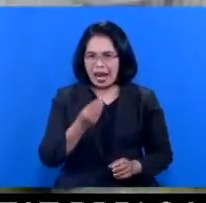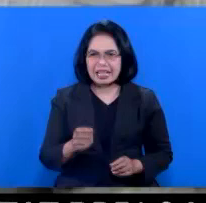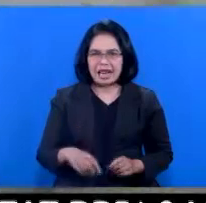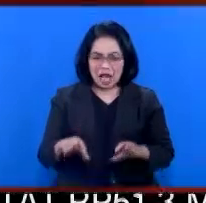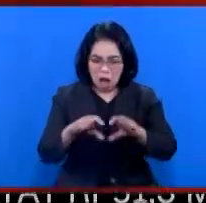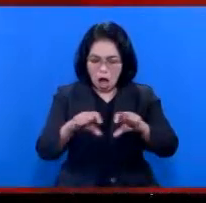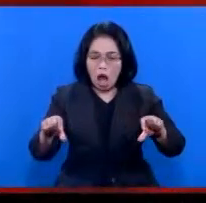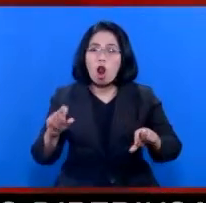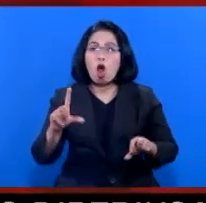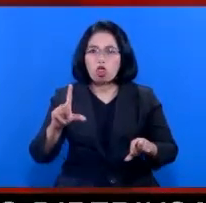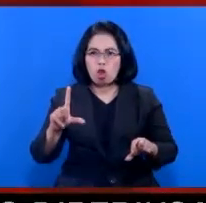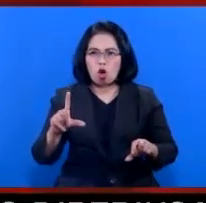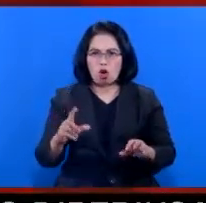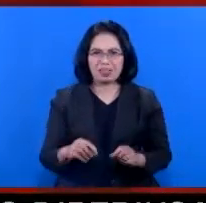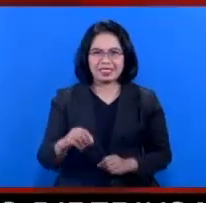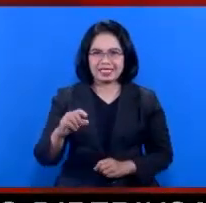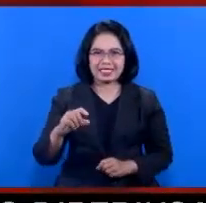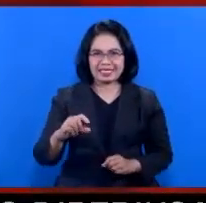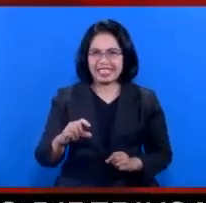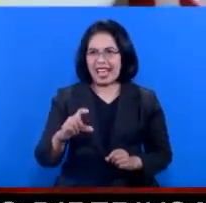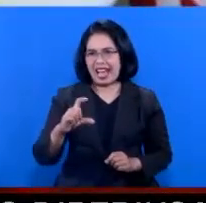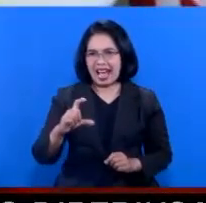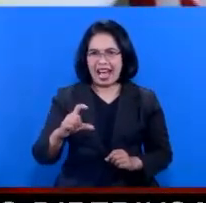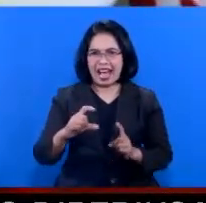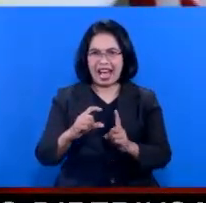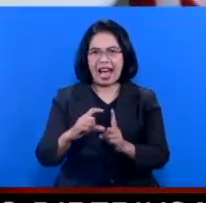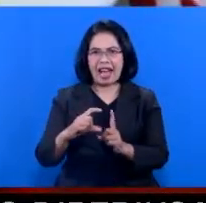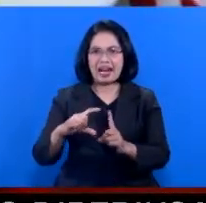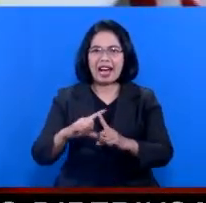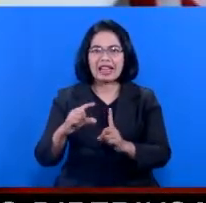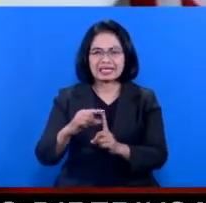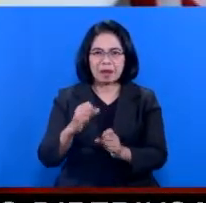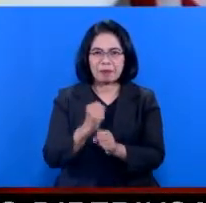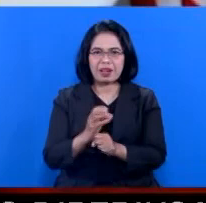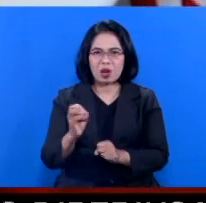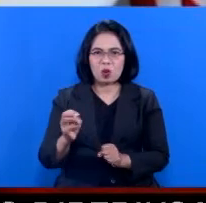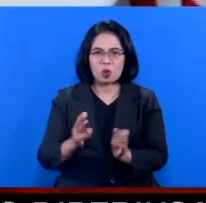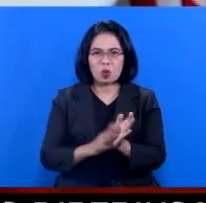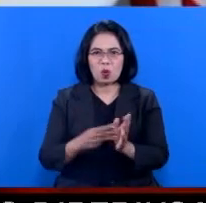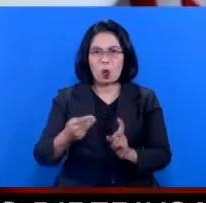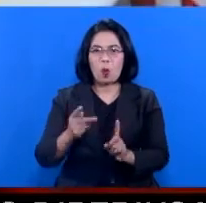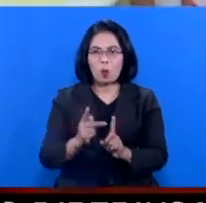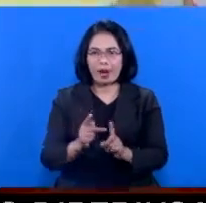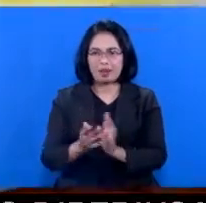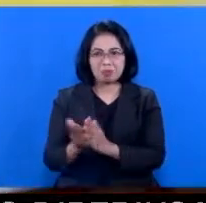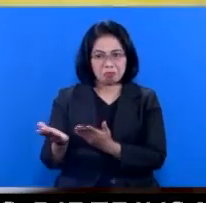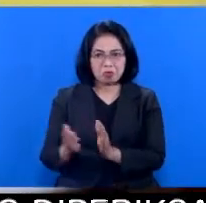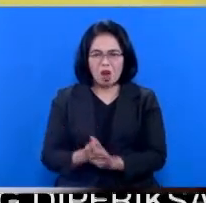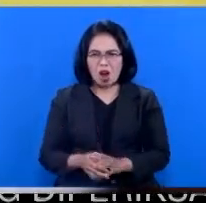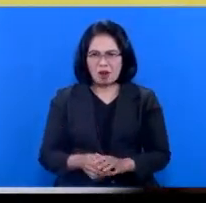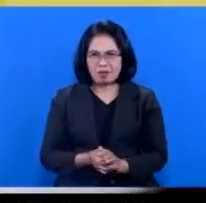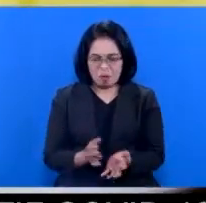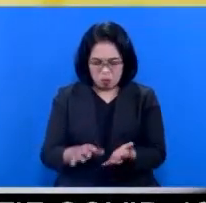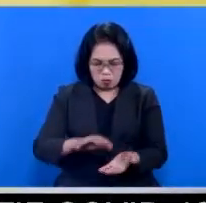dari dulu, dari dulu. Wah, kalau porsinya besar begini, bisa untuk dua orang sebenarnya.